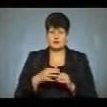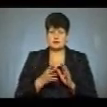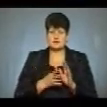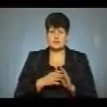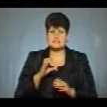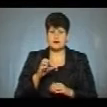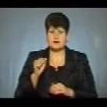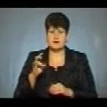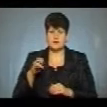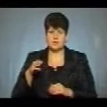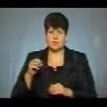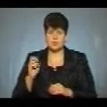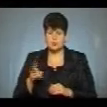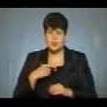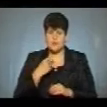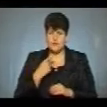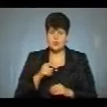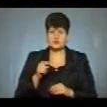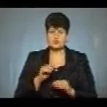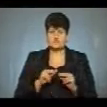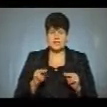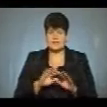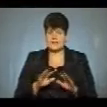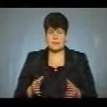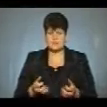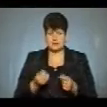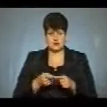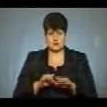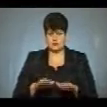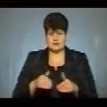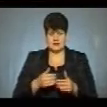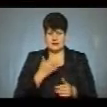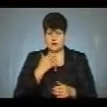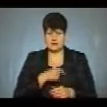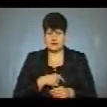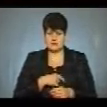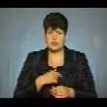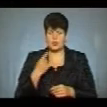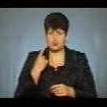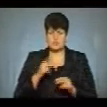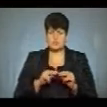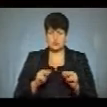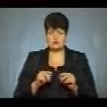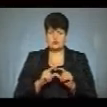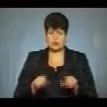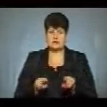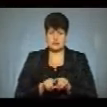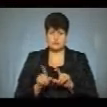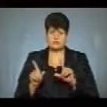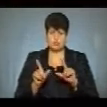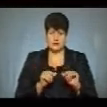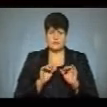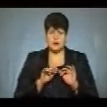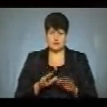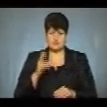Антонюк розповідає, що вчителі цього освітнього закладу не підтримують пропозиції народних депутатів. Тому один із педагогів школи також поїхав на акцію